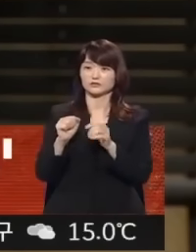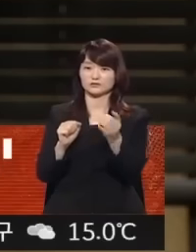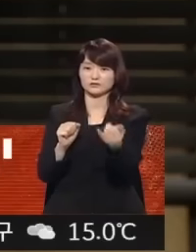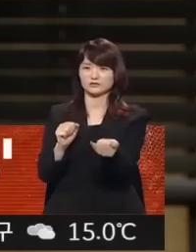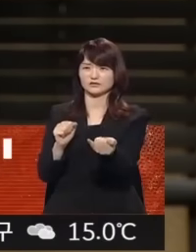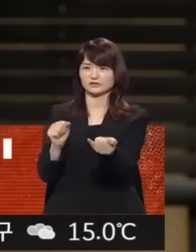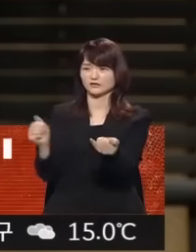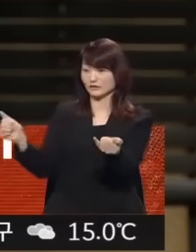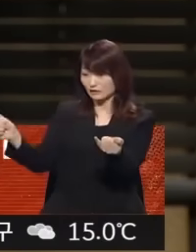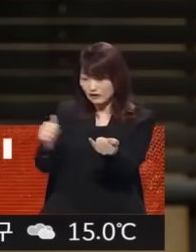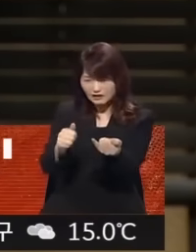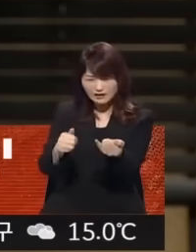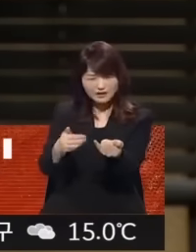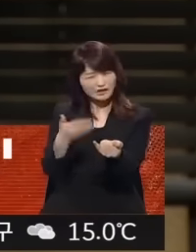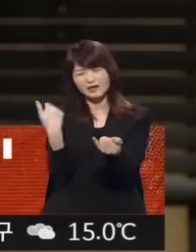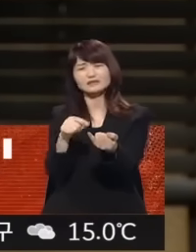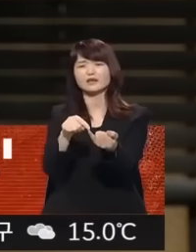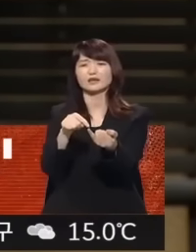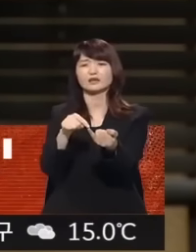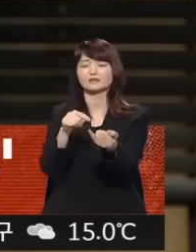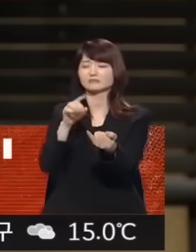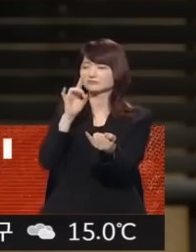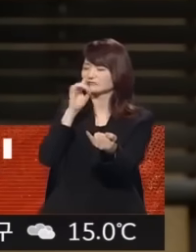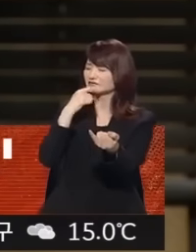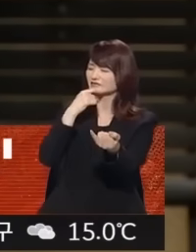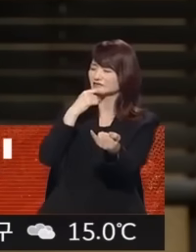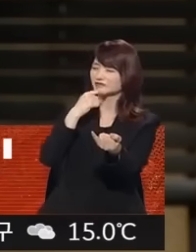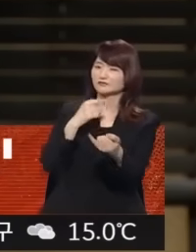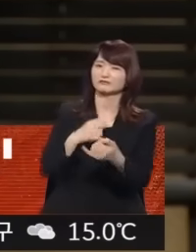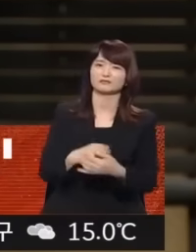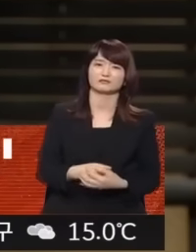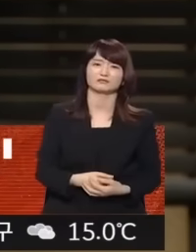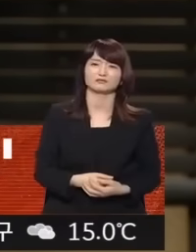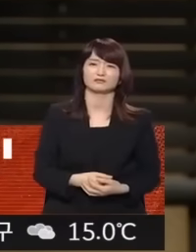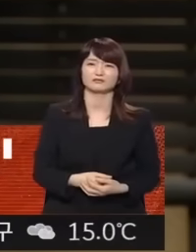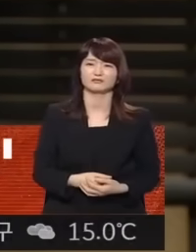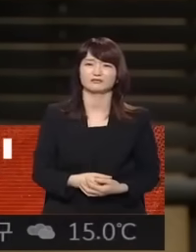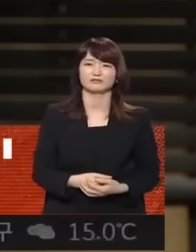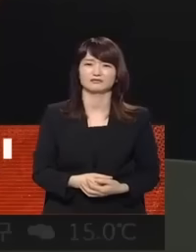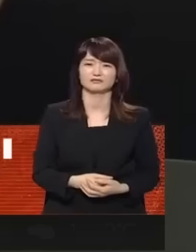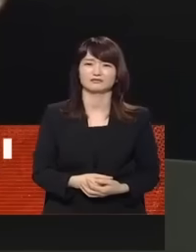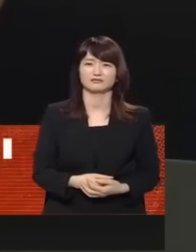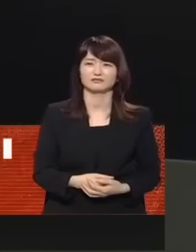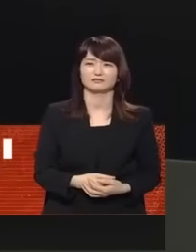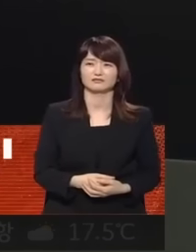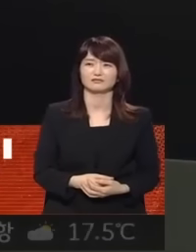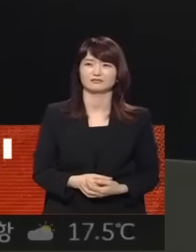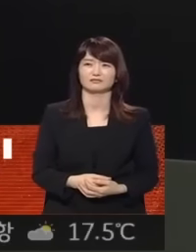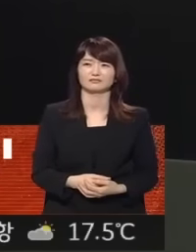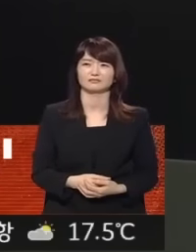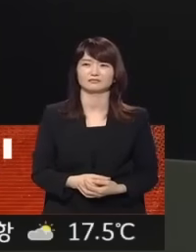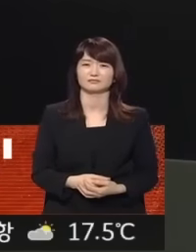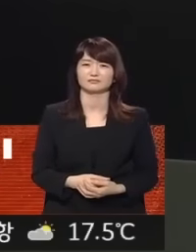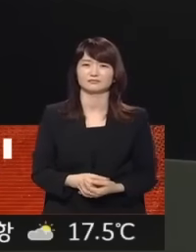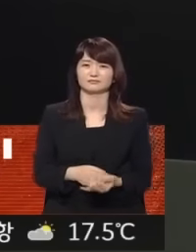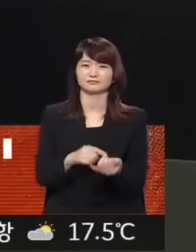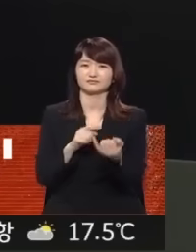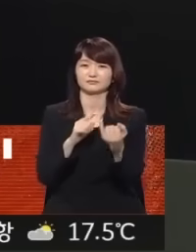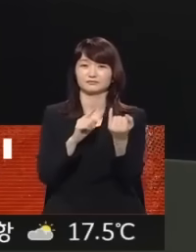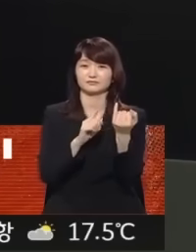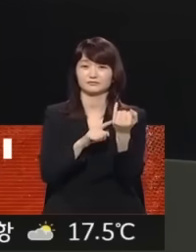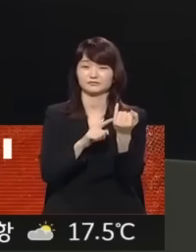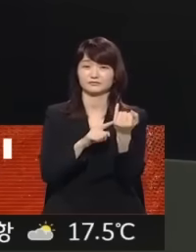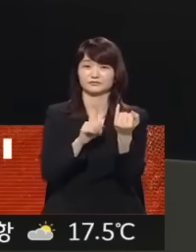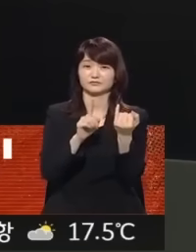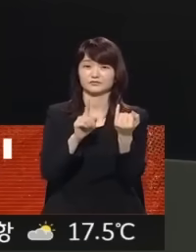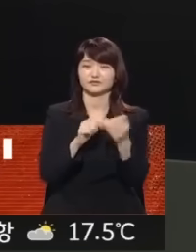와서 야 가자 이래도 난 못 비킨다 이렇게 된 겁니다. 아 박 변호사님 네. 지금 보신 저분은 약간 좀 극단적인 경우긴